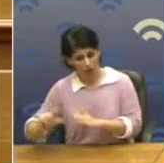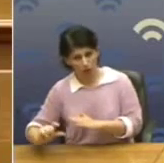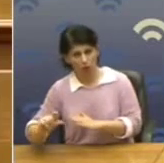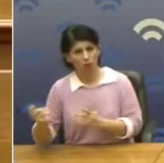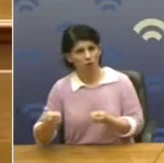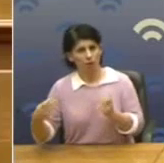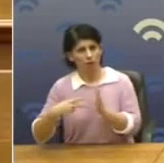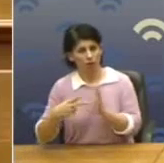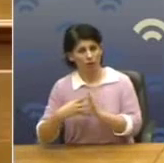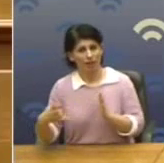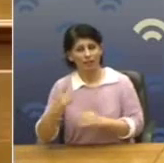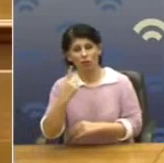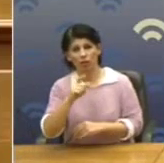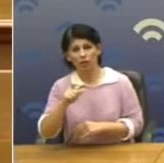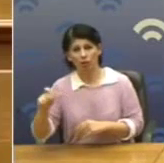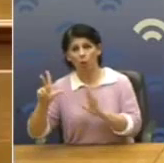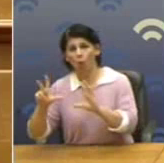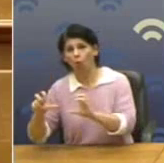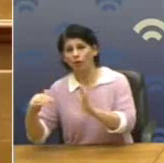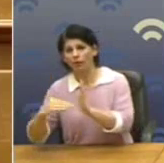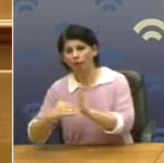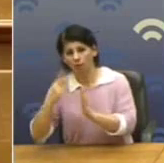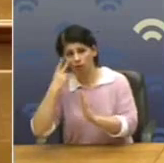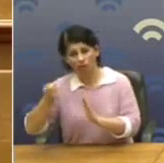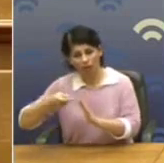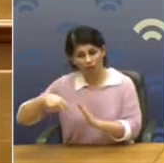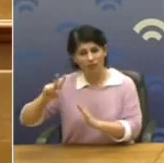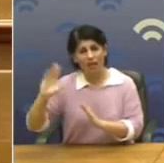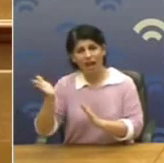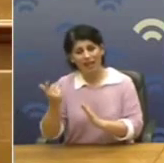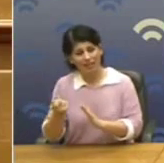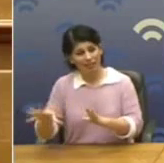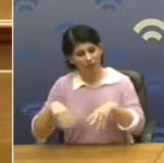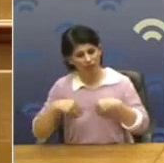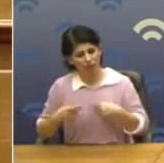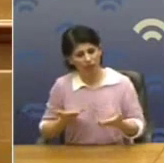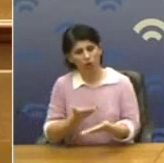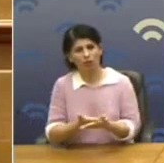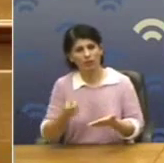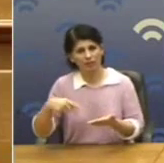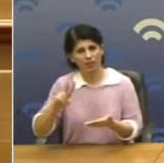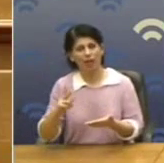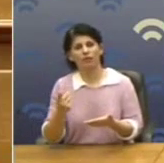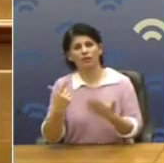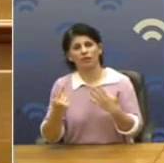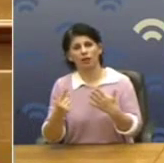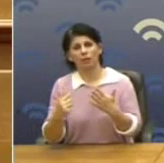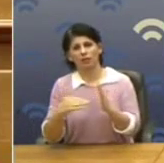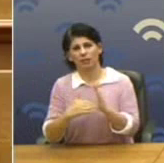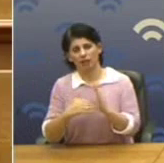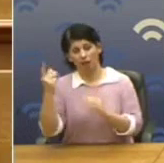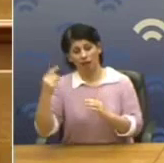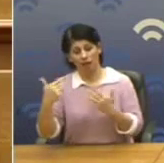στο 1.080.000 που θα δουν αυξήσεις αν γίνει δεκτή η πρότασή μας για αύξηση άλλο 7,5% το